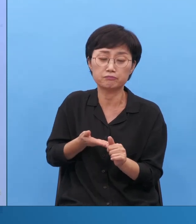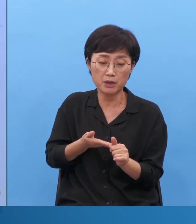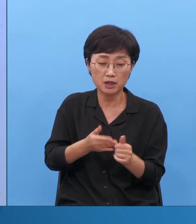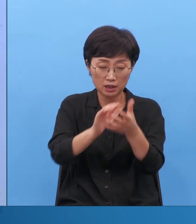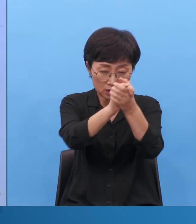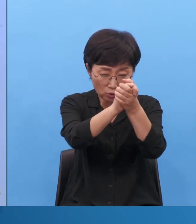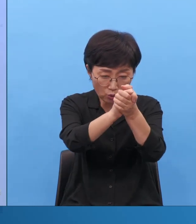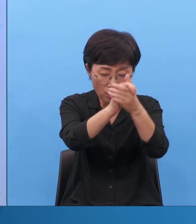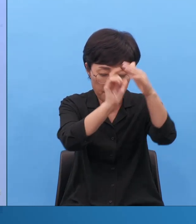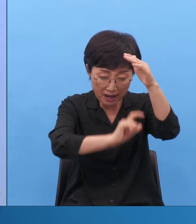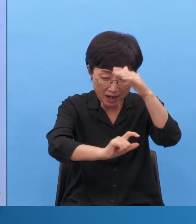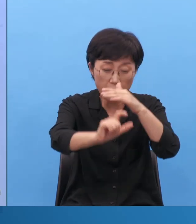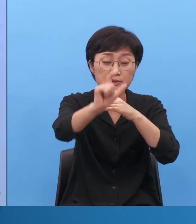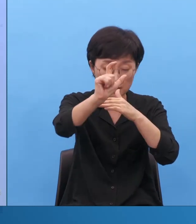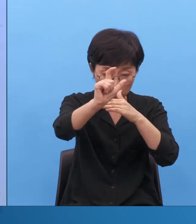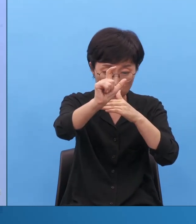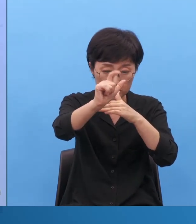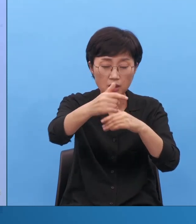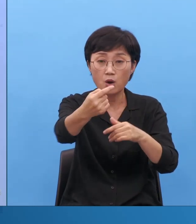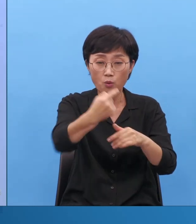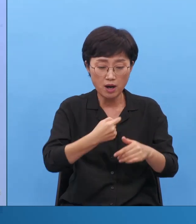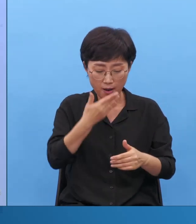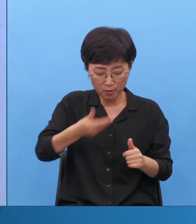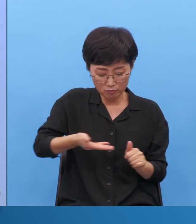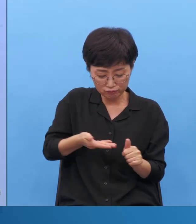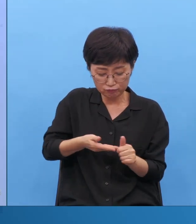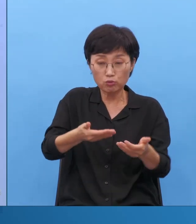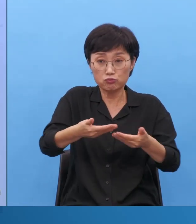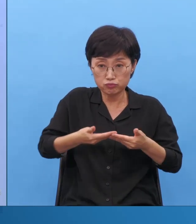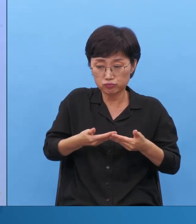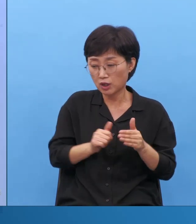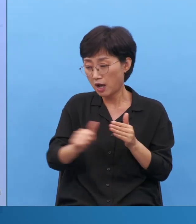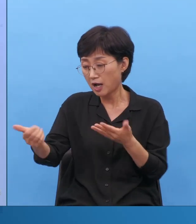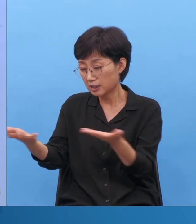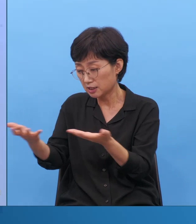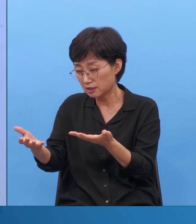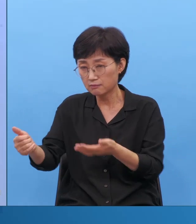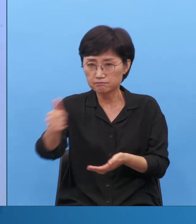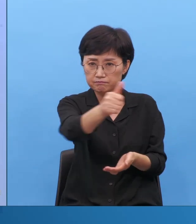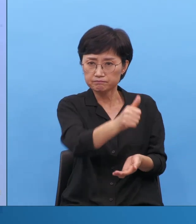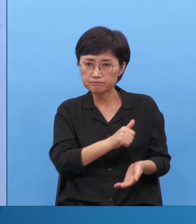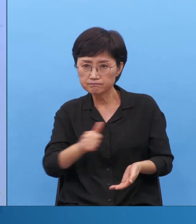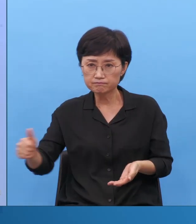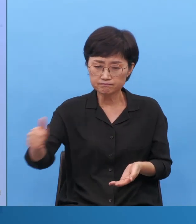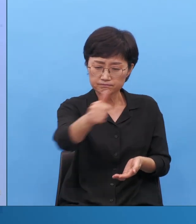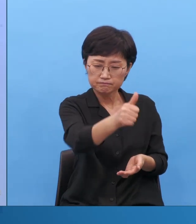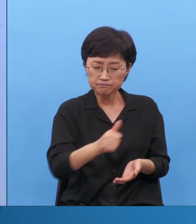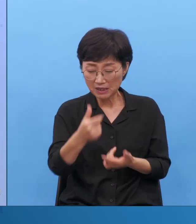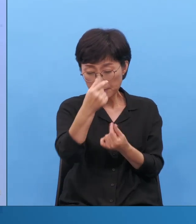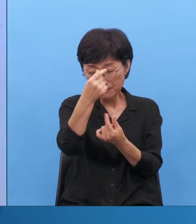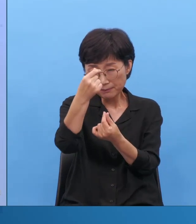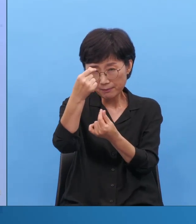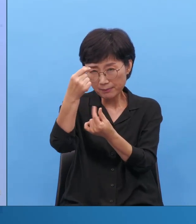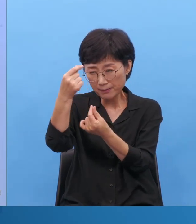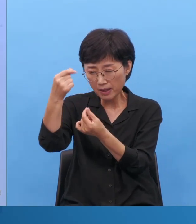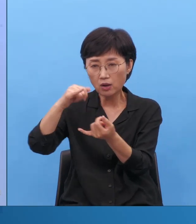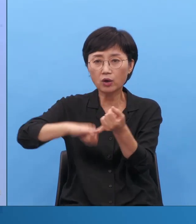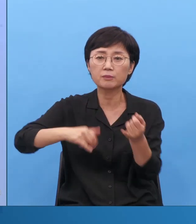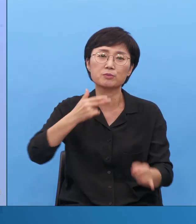밥 us. 먹고 해주고 직장 가. She makes us breakfast, and then she goes to work again. 단 하루도 빠져. Every single day.